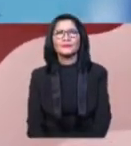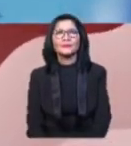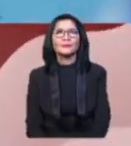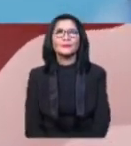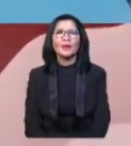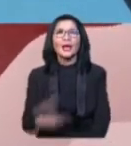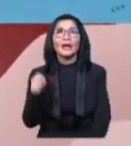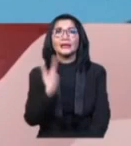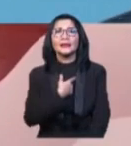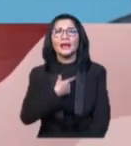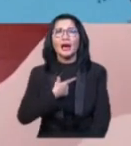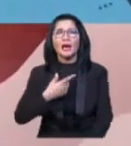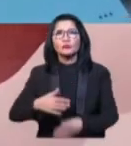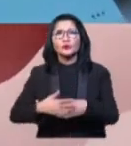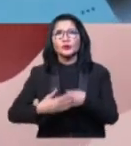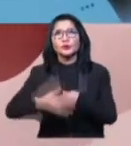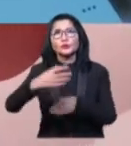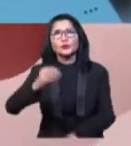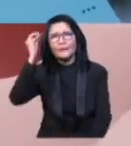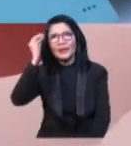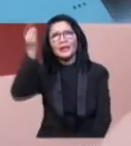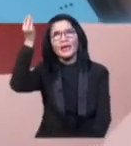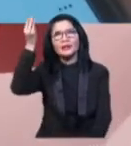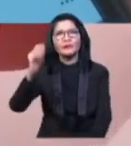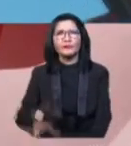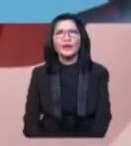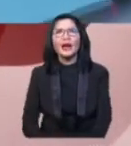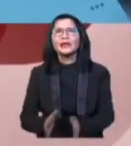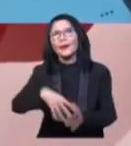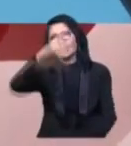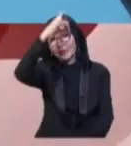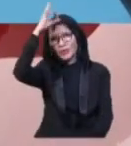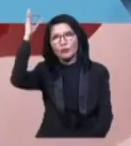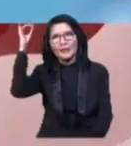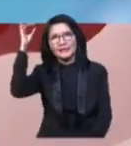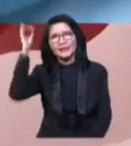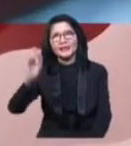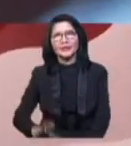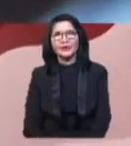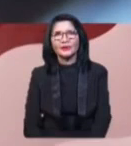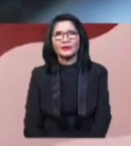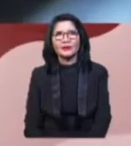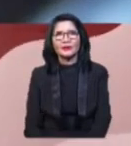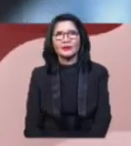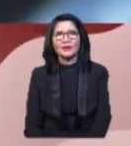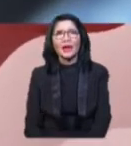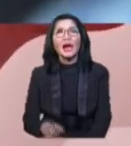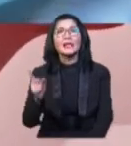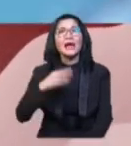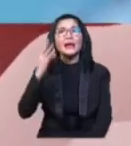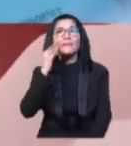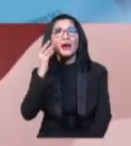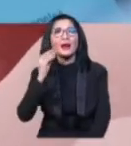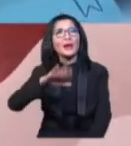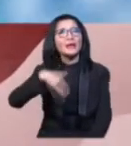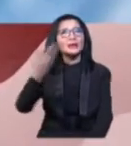kita terus punya kreativitas, terus berinovasi di masa pandemi. Buat aku, dari pengalamanku di tahun